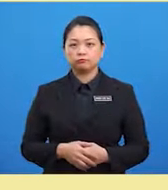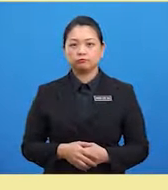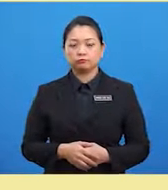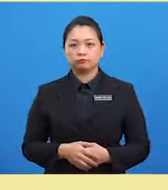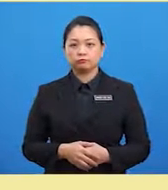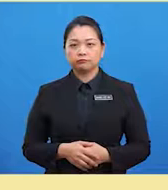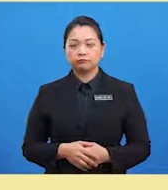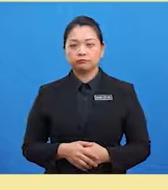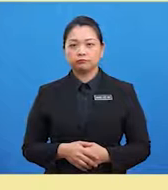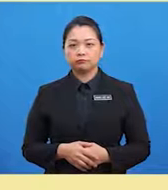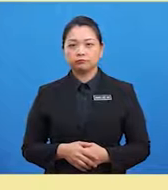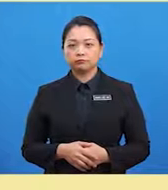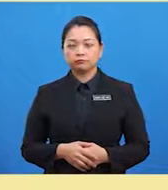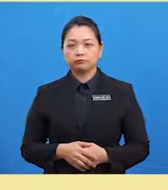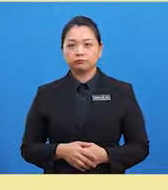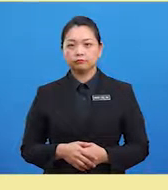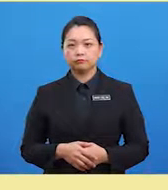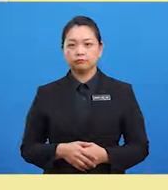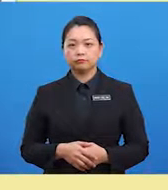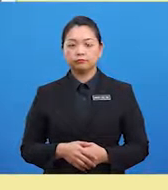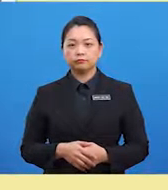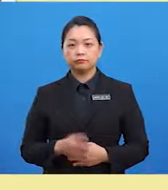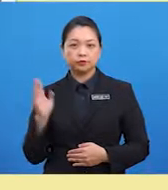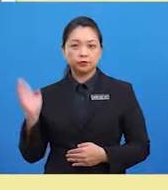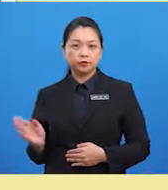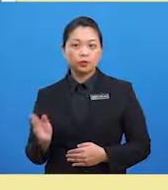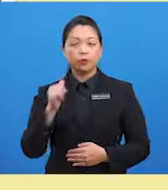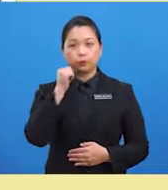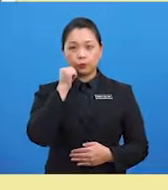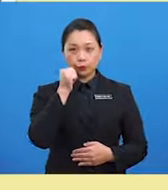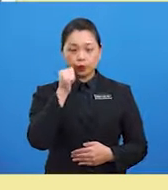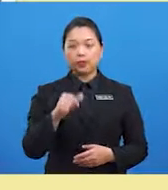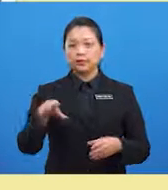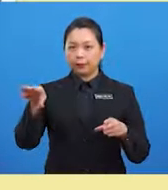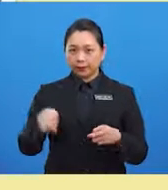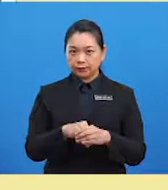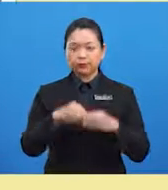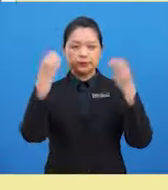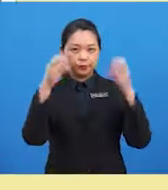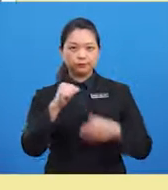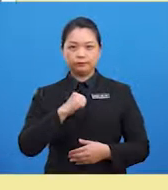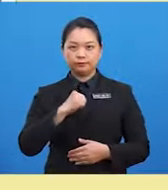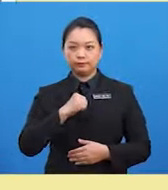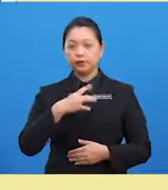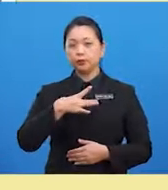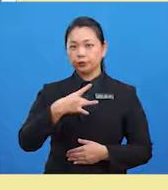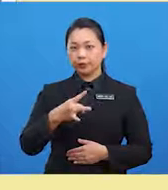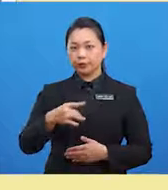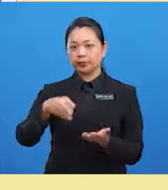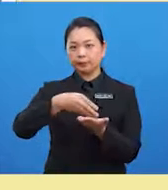Begitulah juga dengan golongan perempuan, termasuk cikgu sendiri, suka